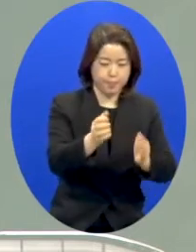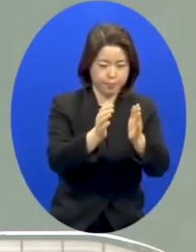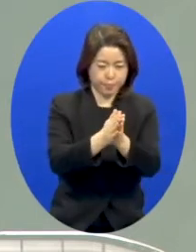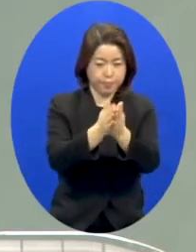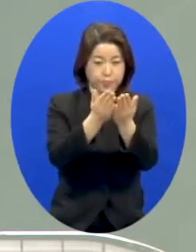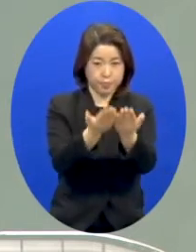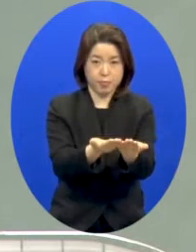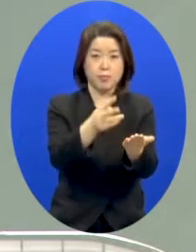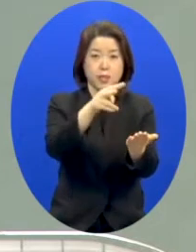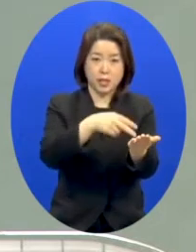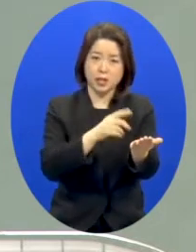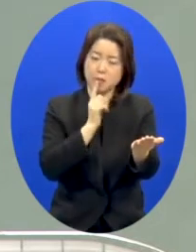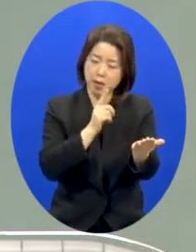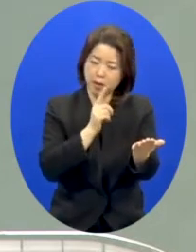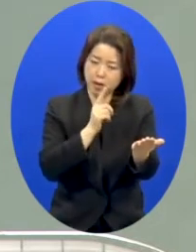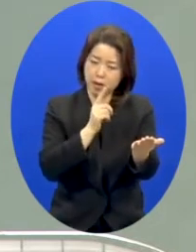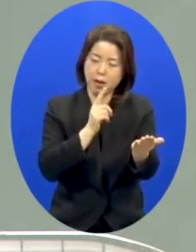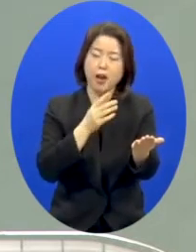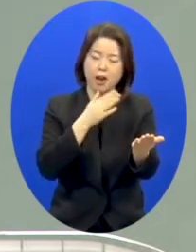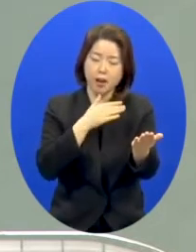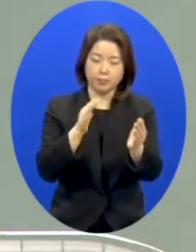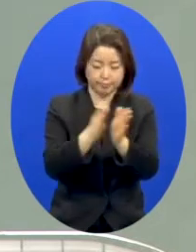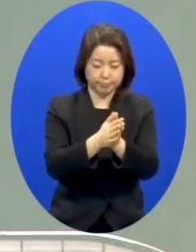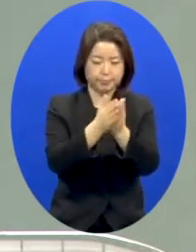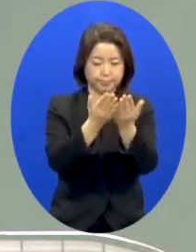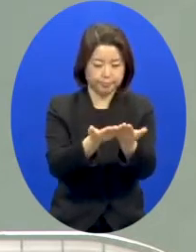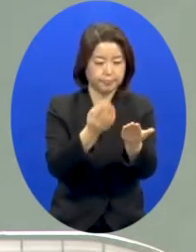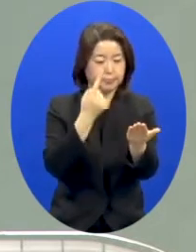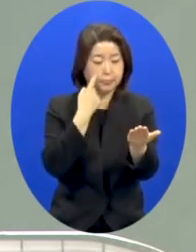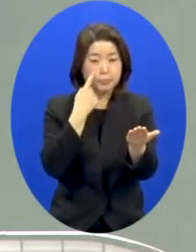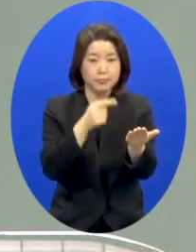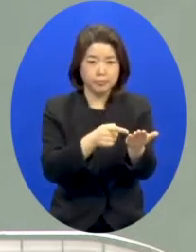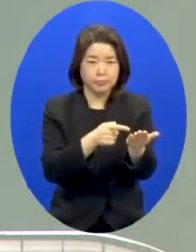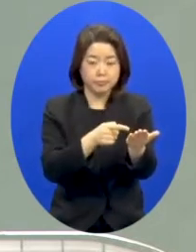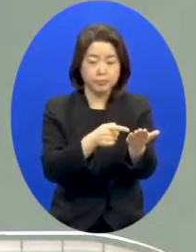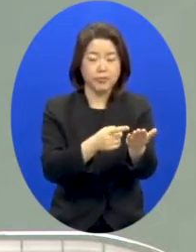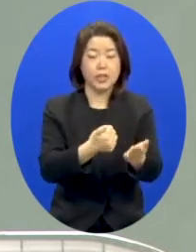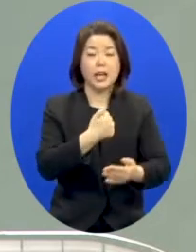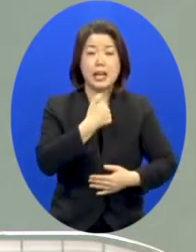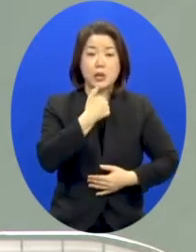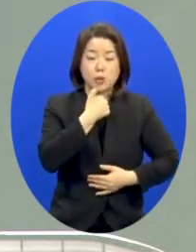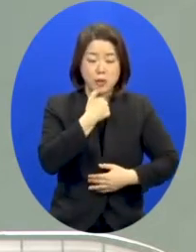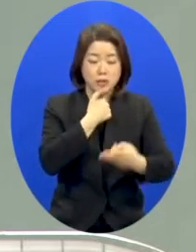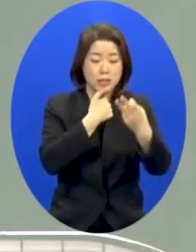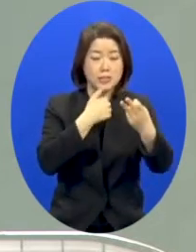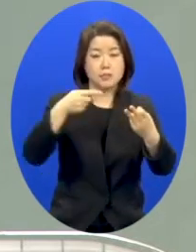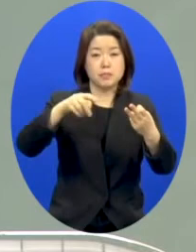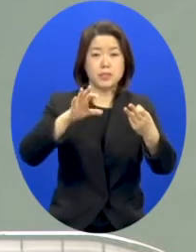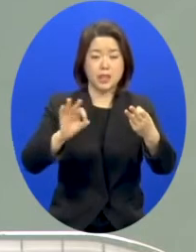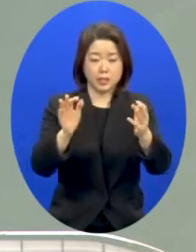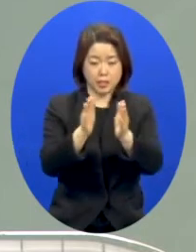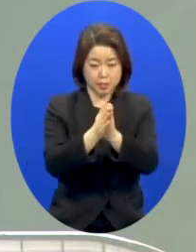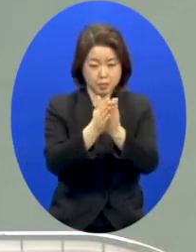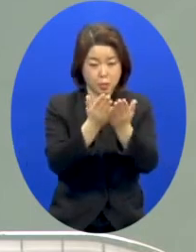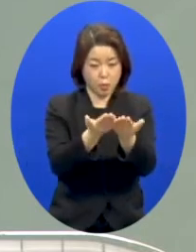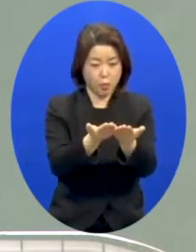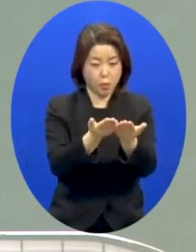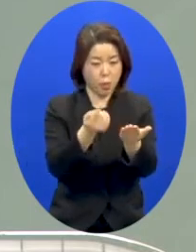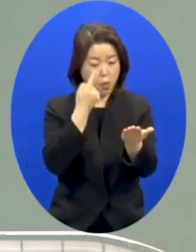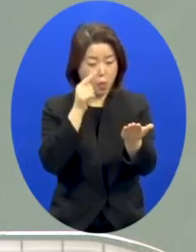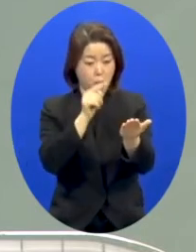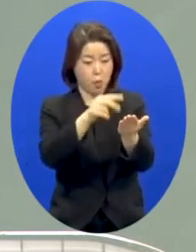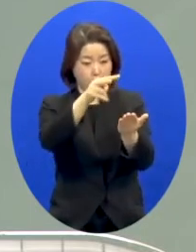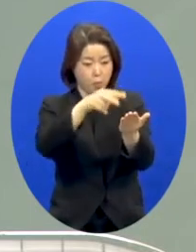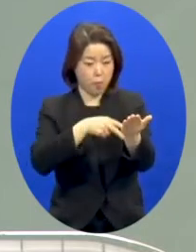건가 그래서 그러나 성경을 펼쳤습니다 맛집 로마서 13장 이 펼쳐졌습니다 눈에 들어온 구조